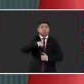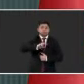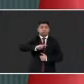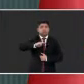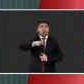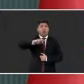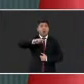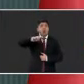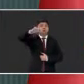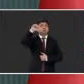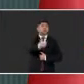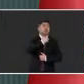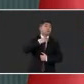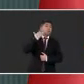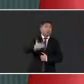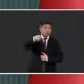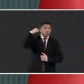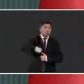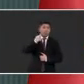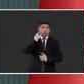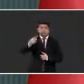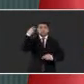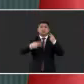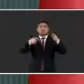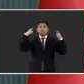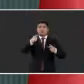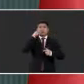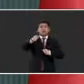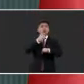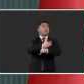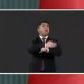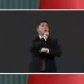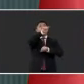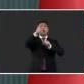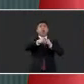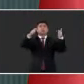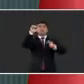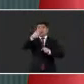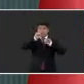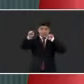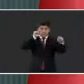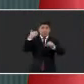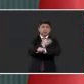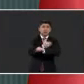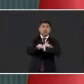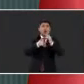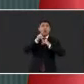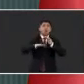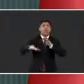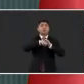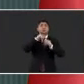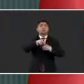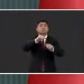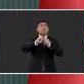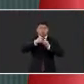bıraktı. Bugün artık kimi alanlarda gelişmiş ülkelerin dahi önünde hizmet altyapısına sahip